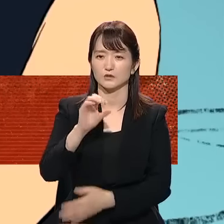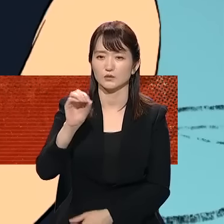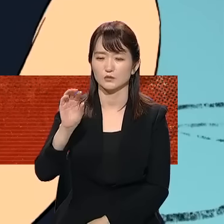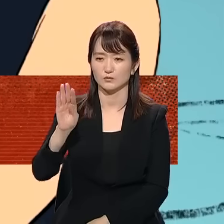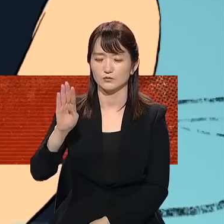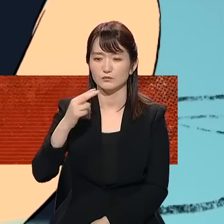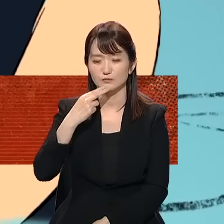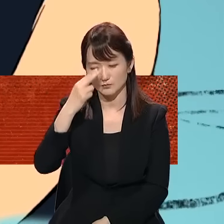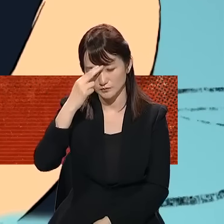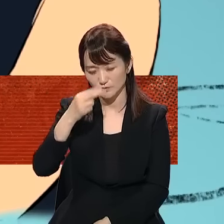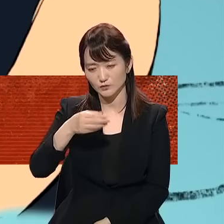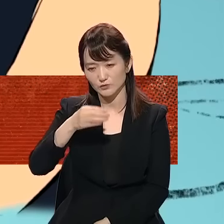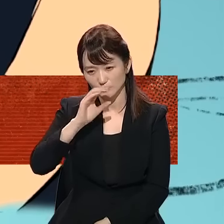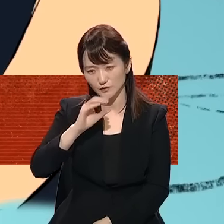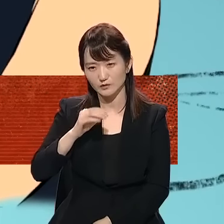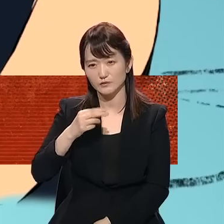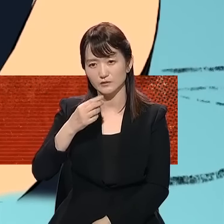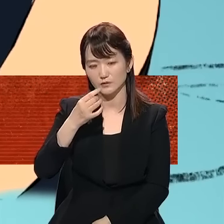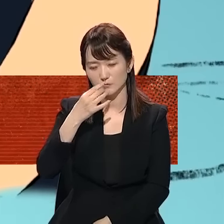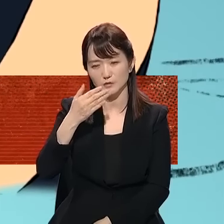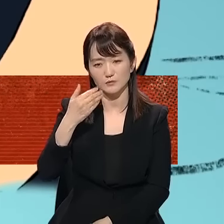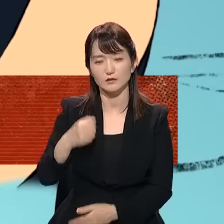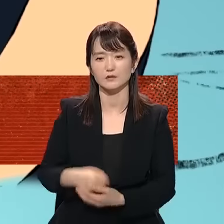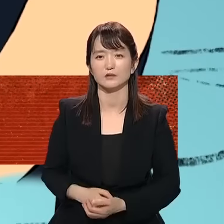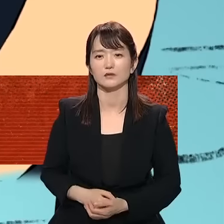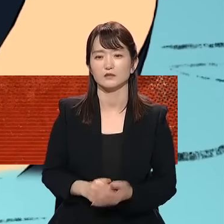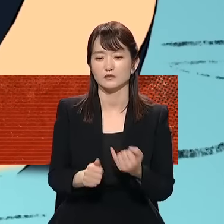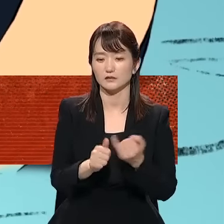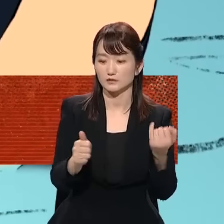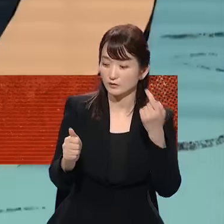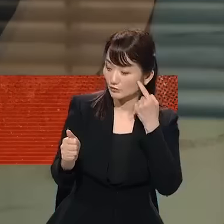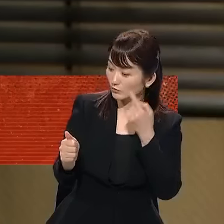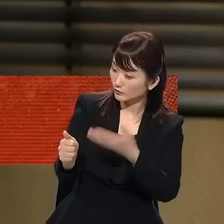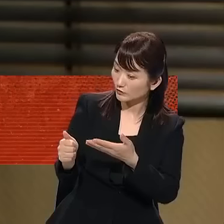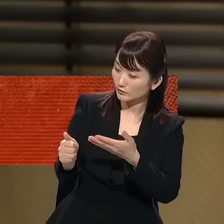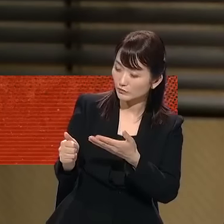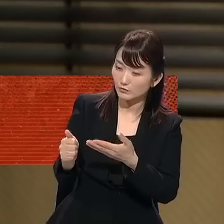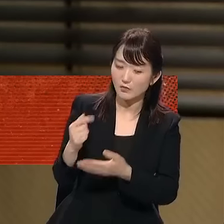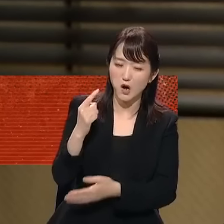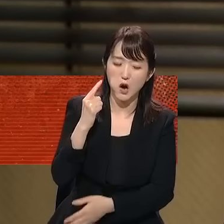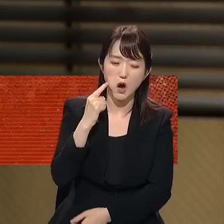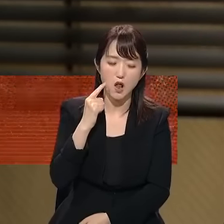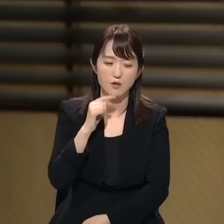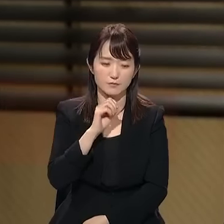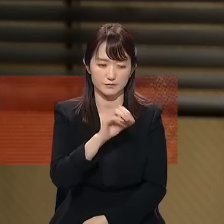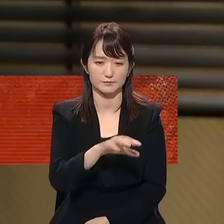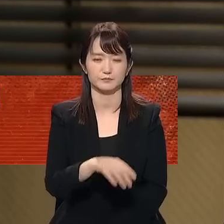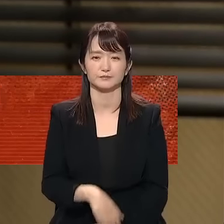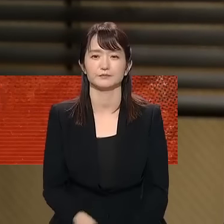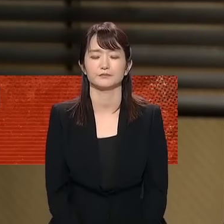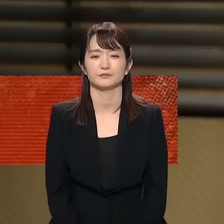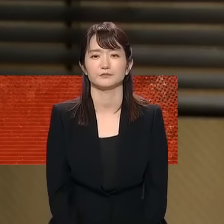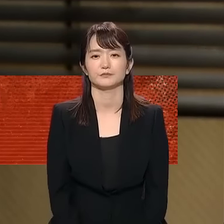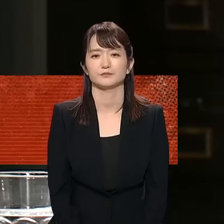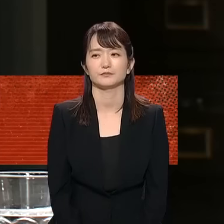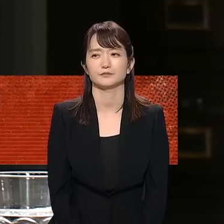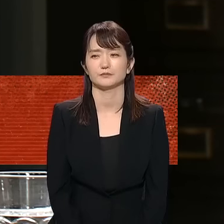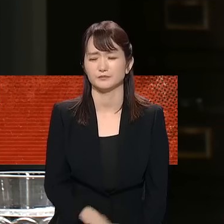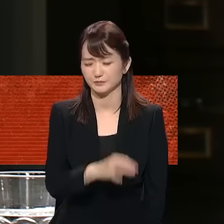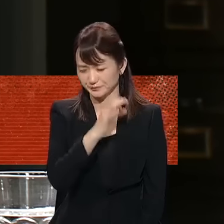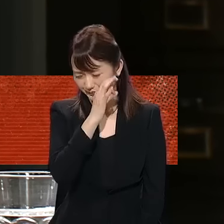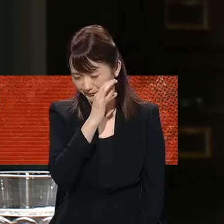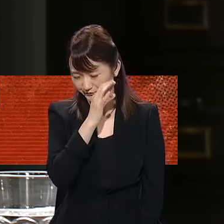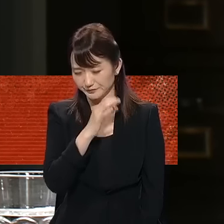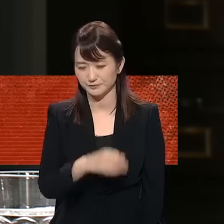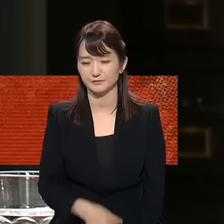사이가 이르는데 그 와중에 또 뭐 아내가 왜 밥 먹고 왔냐고 물어보면 거짓말도 하고 스스로 부끄럽긴 했답니다 아 부끄러울 짓을 왜